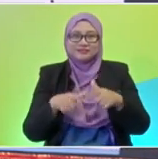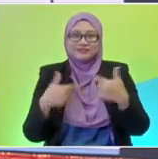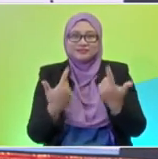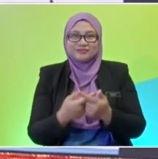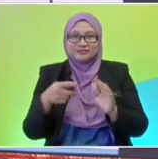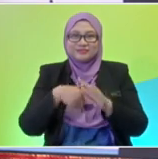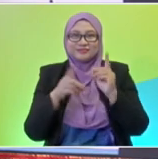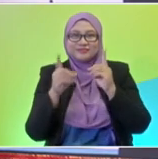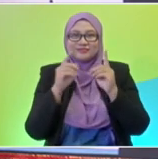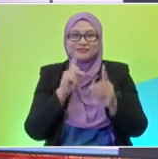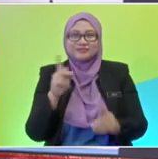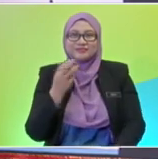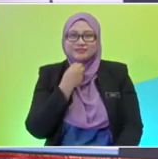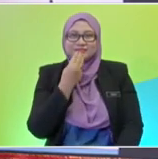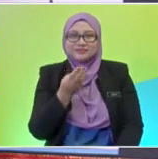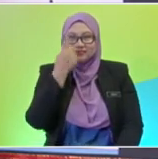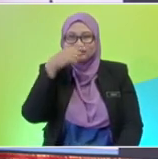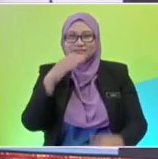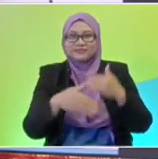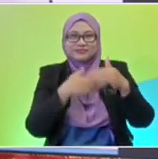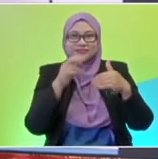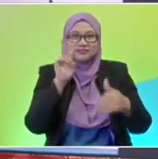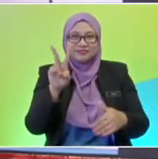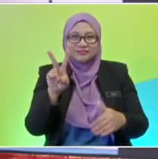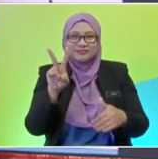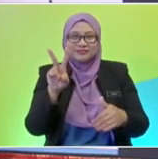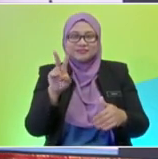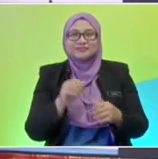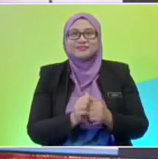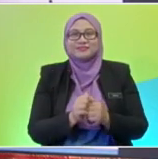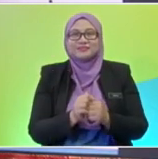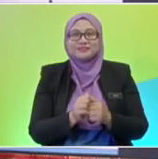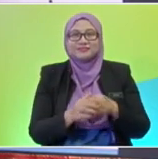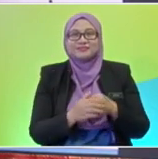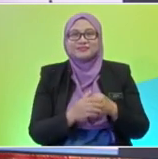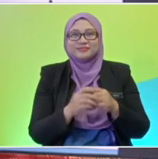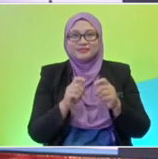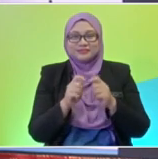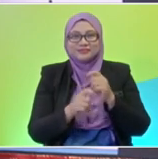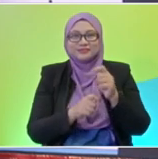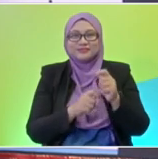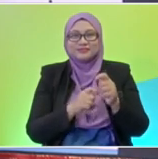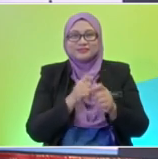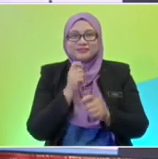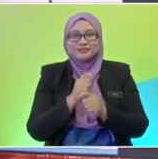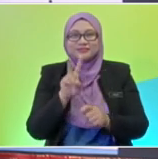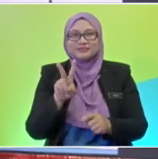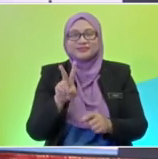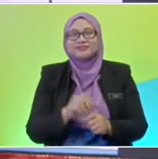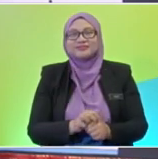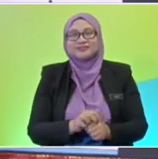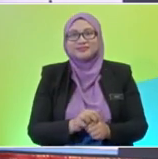pendidikan moral untuk tahun itu tahap 1 dan pastinya kita kebawahkan seorang guru yang cukup luas pengalamannya